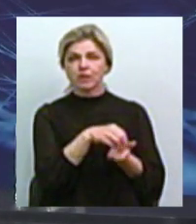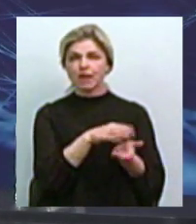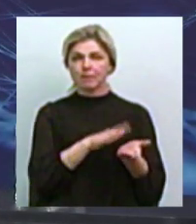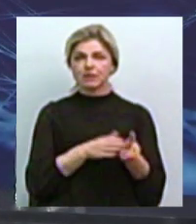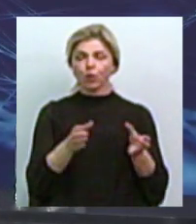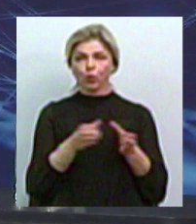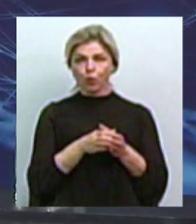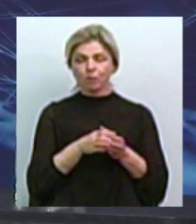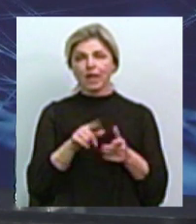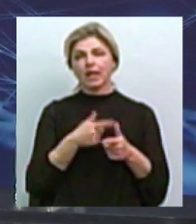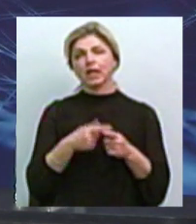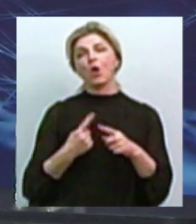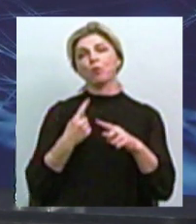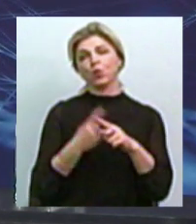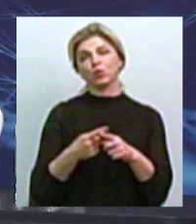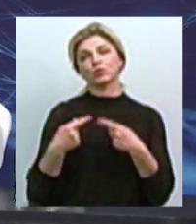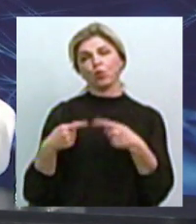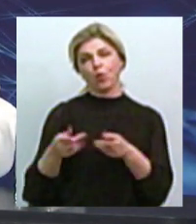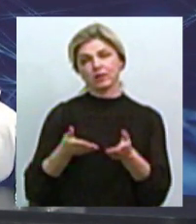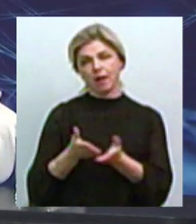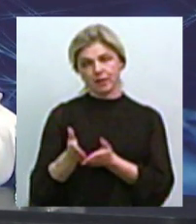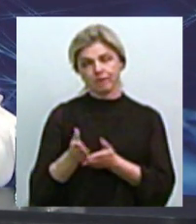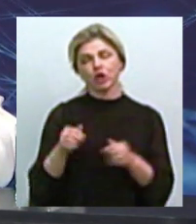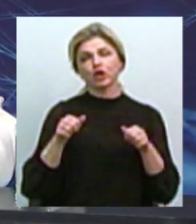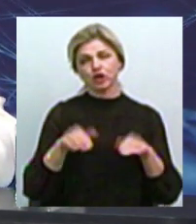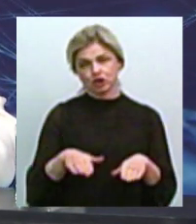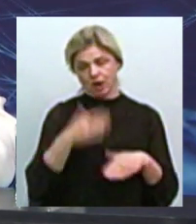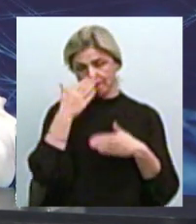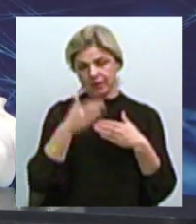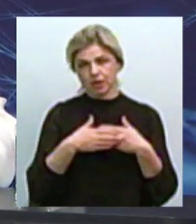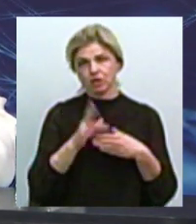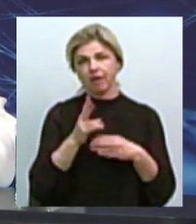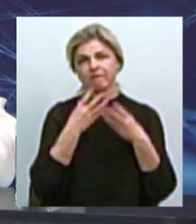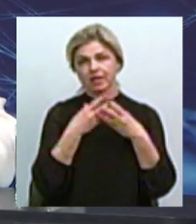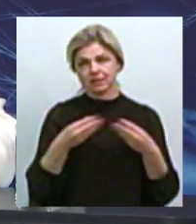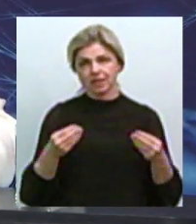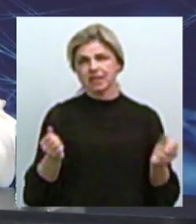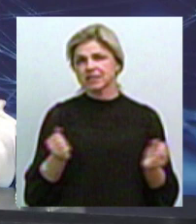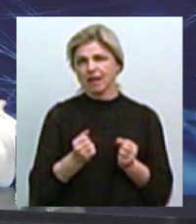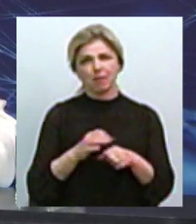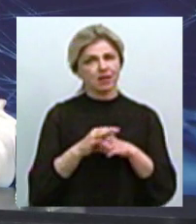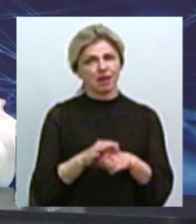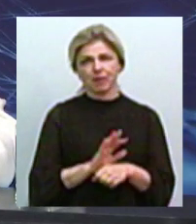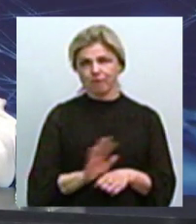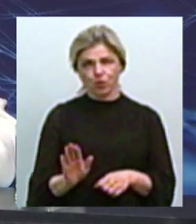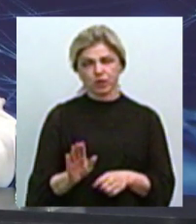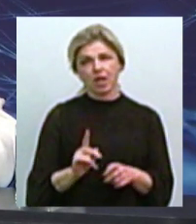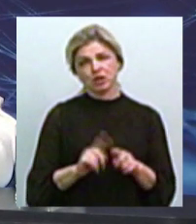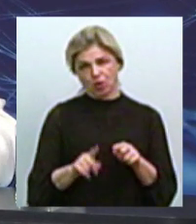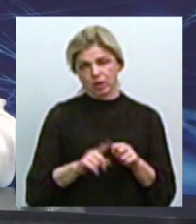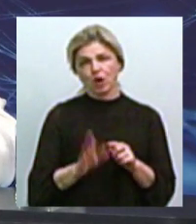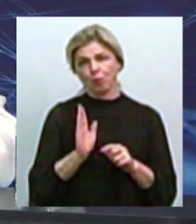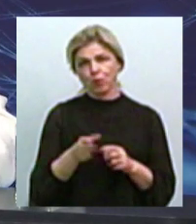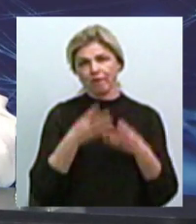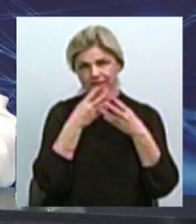и там плюс вот такое направление, мы просто решим уже ближе к весне, потому что зимой мы не проводим проекты. Скорее всего, это будет